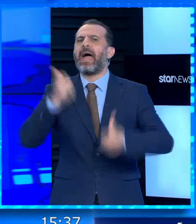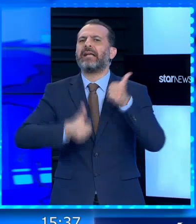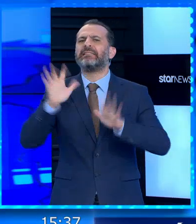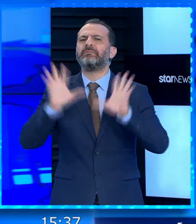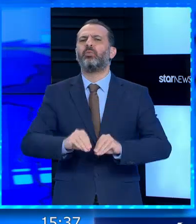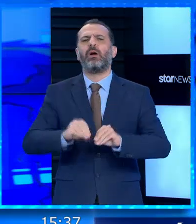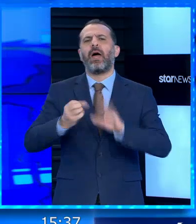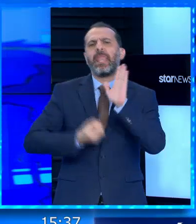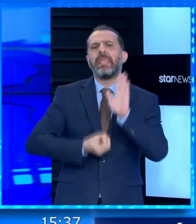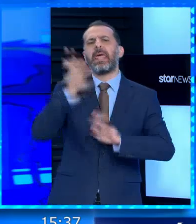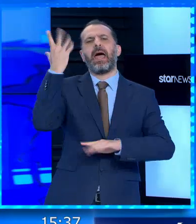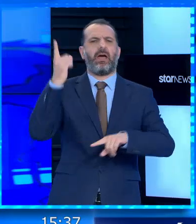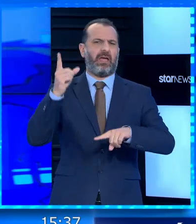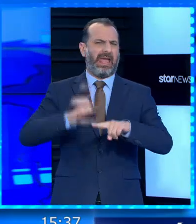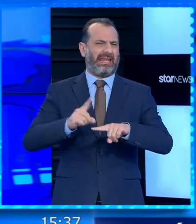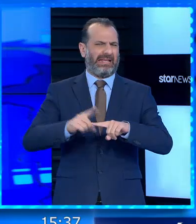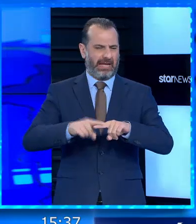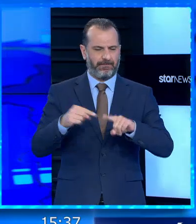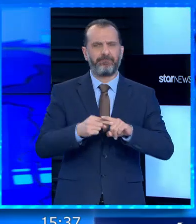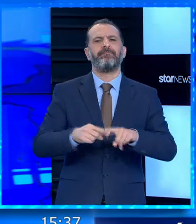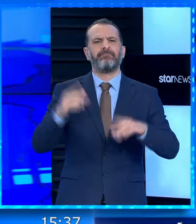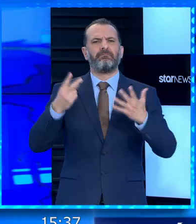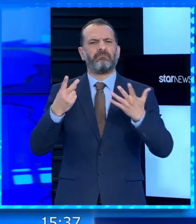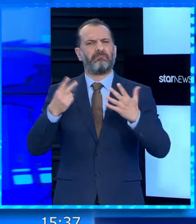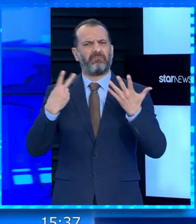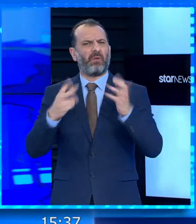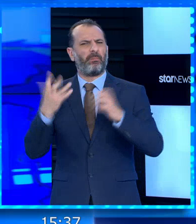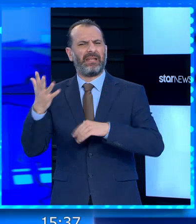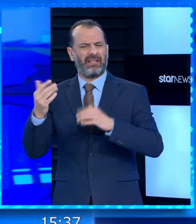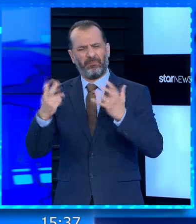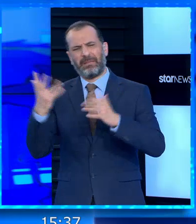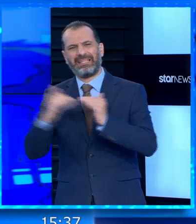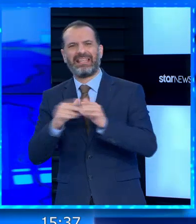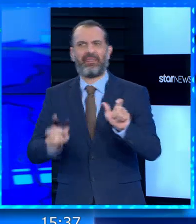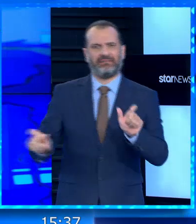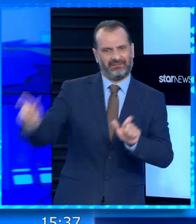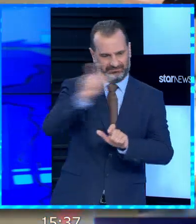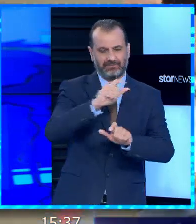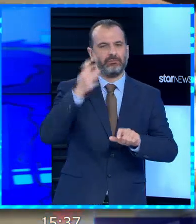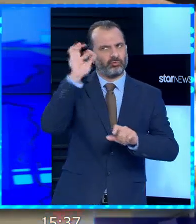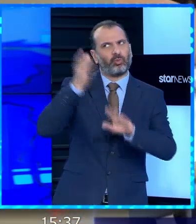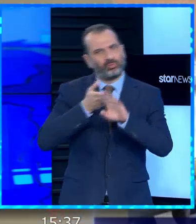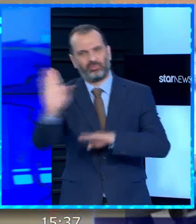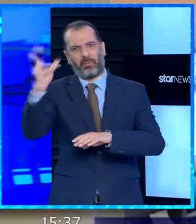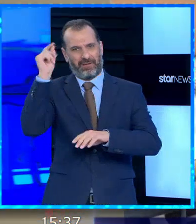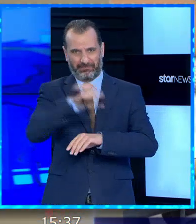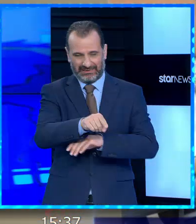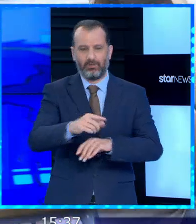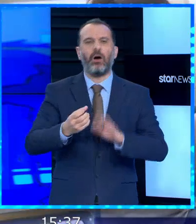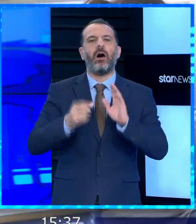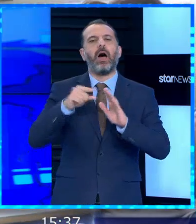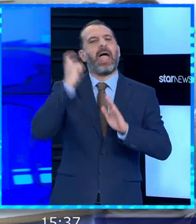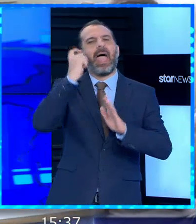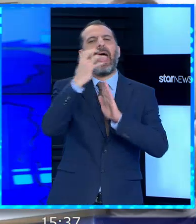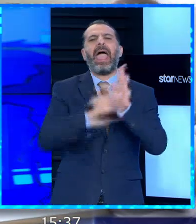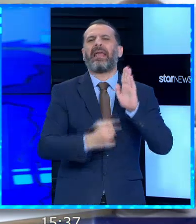75.000 αποφύτους γενικών λυκείων. Τα παιδιά διαγωνίζονται για μία θέση στην τριτοβάθμια εκπαίδευση. Οι υποψήφοι που έδιναν το